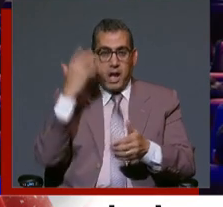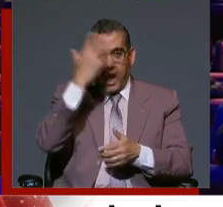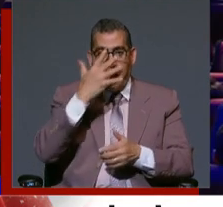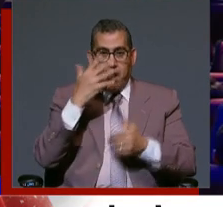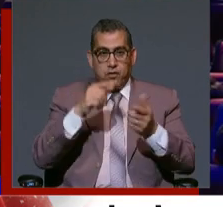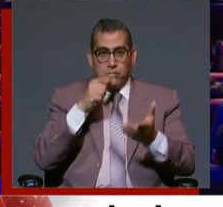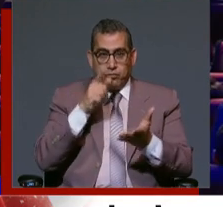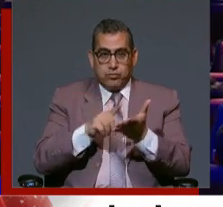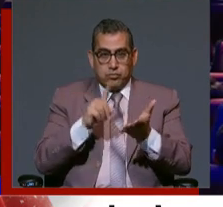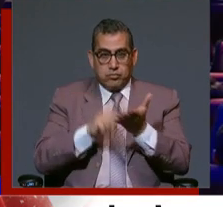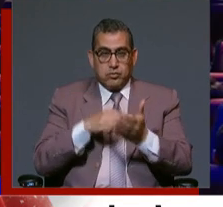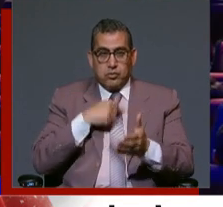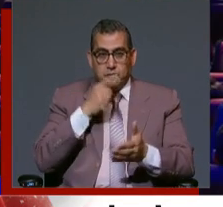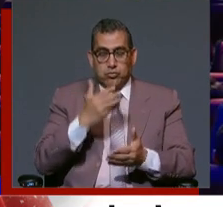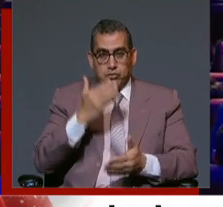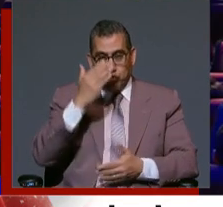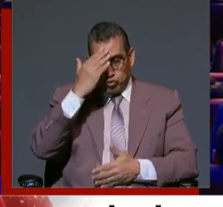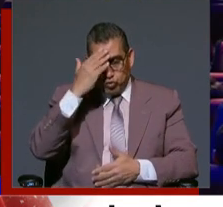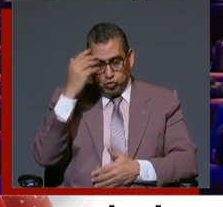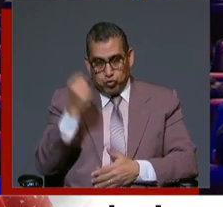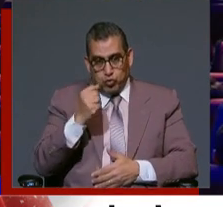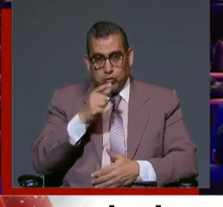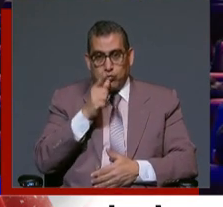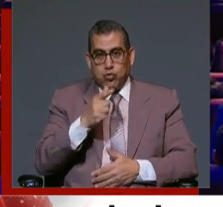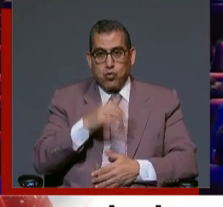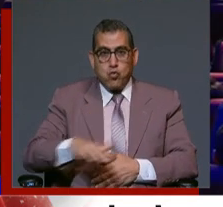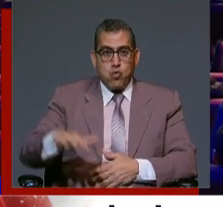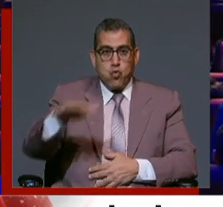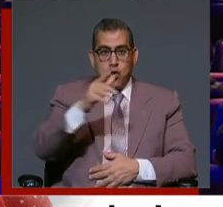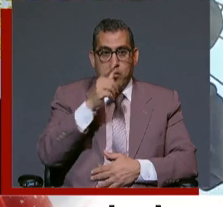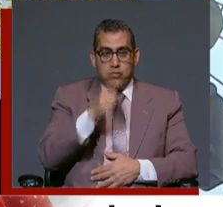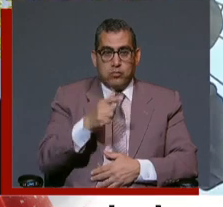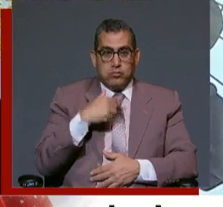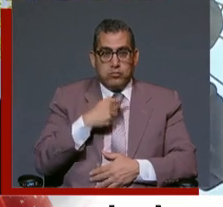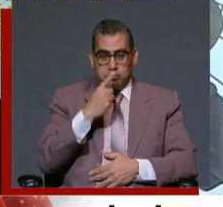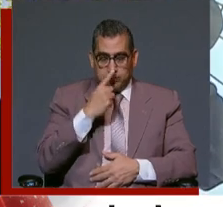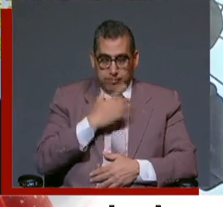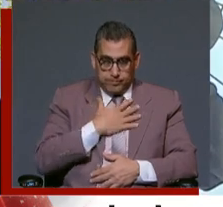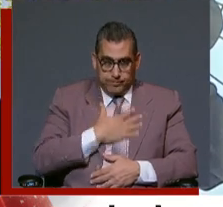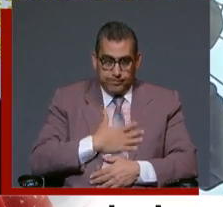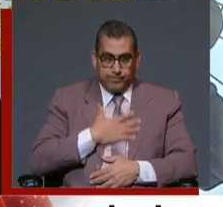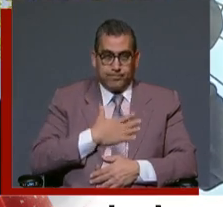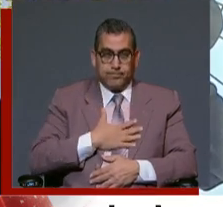أود أن أتقدم بخالص عبارات الشكر والامتنان